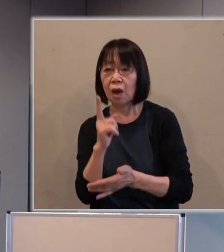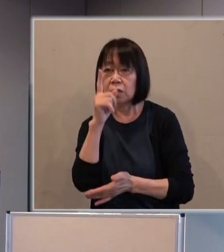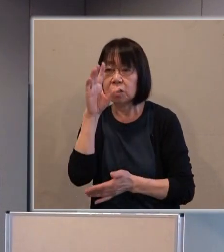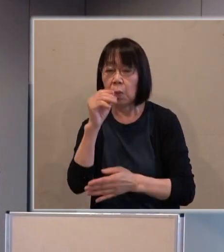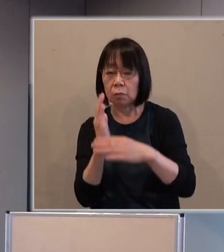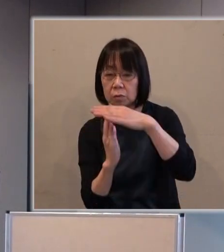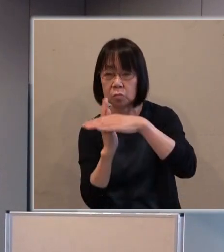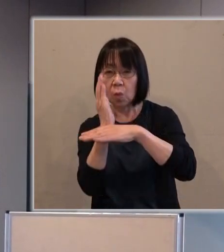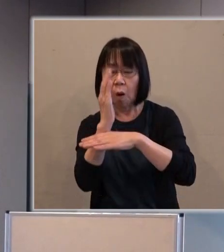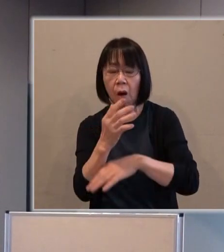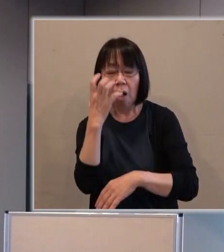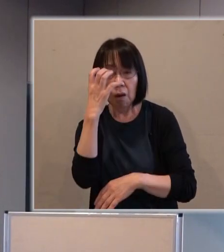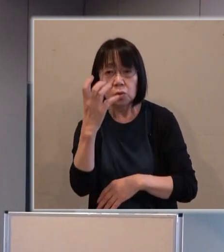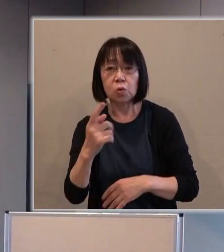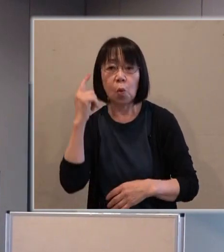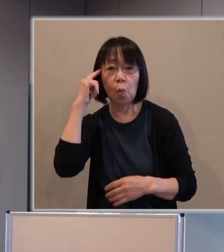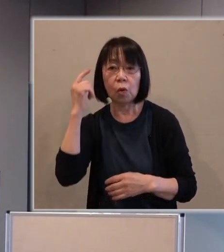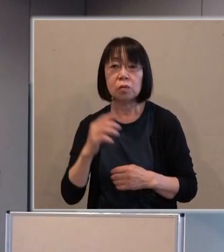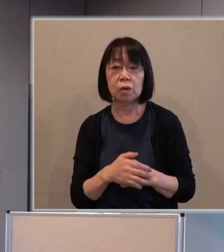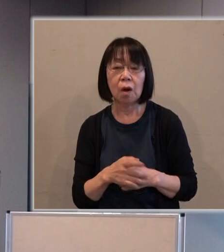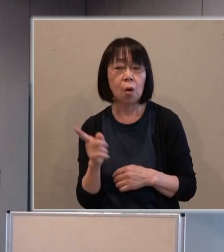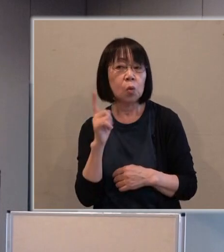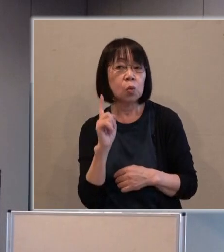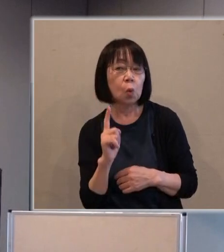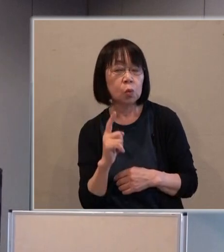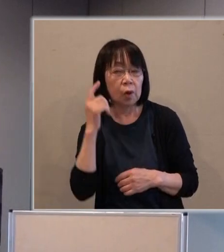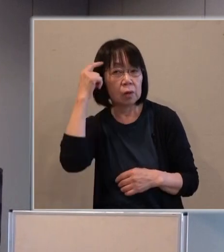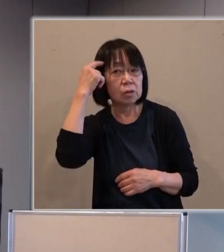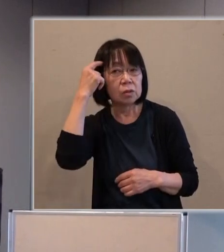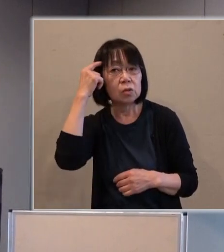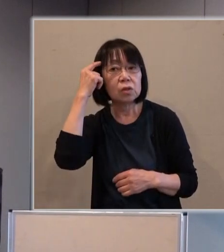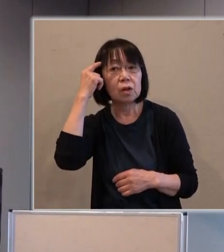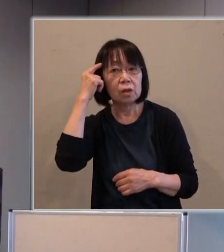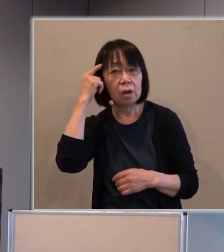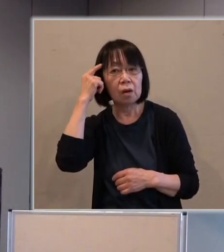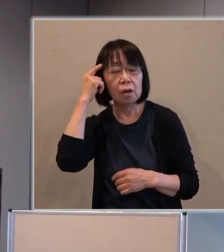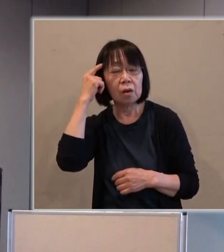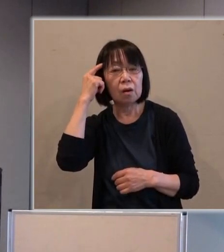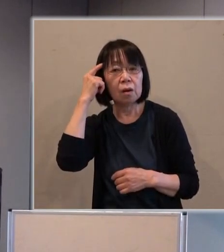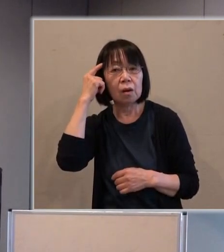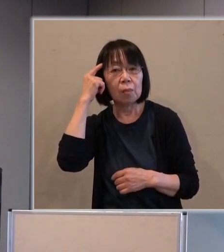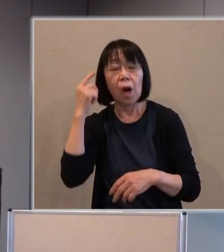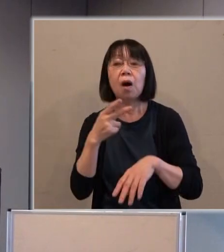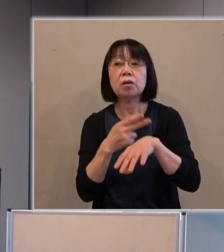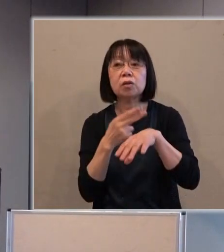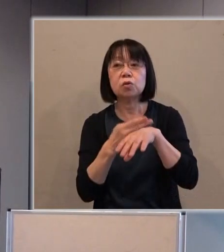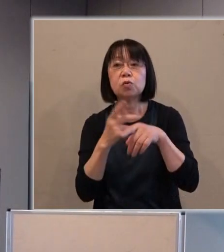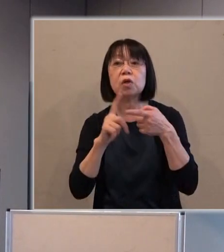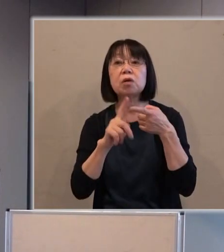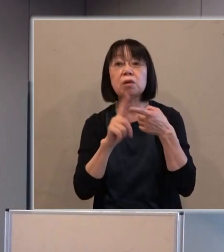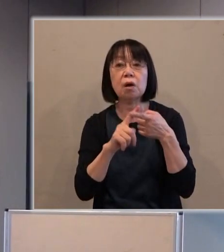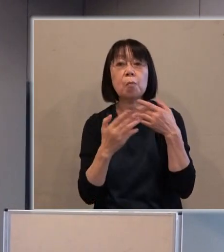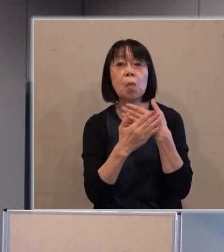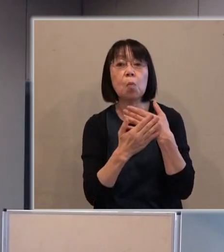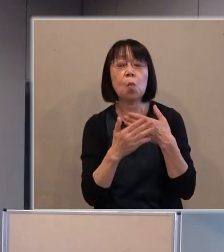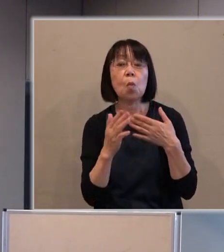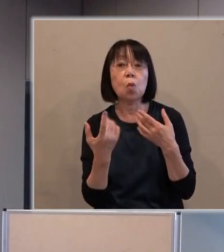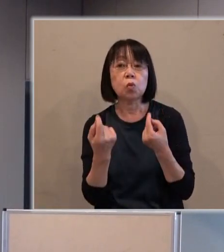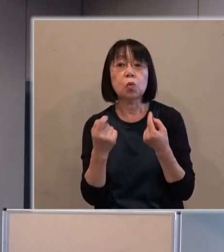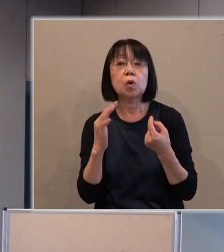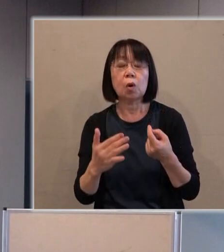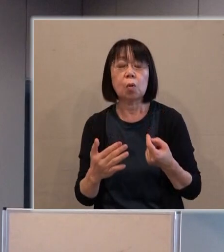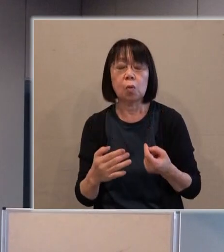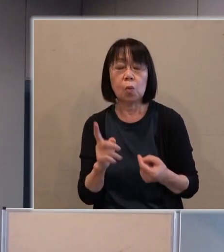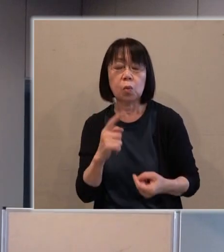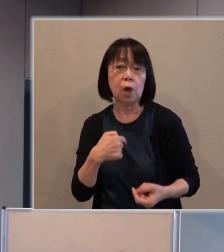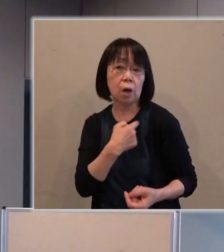かどういうところがなんか ポイント何を意識されて、その、まあ、もちろん、技術的なところもそうですし、はい、こういう思いでみたいな